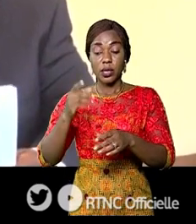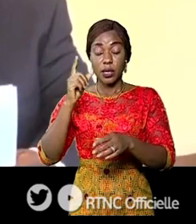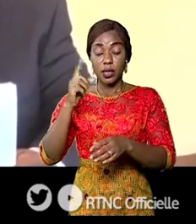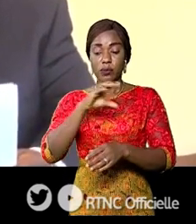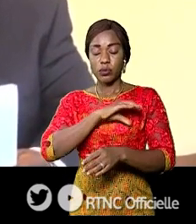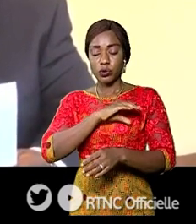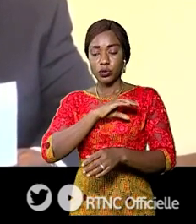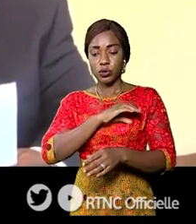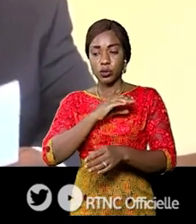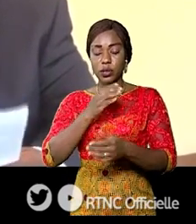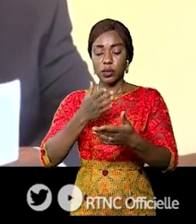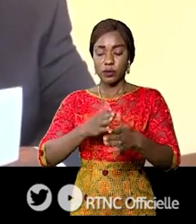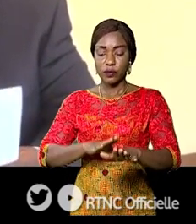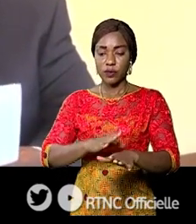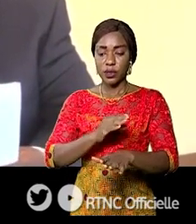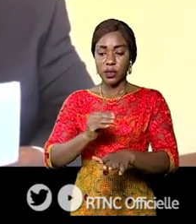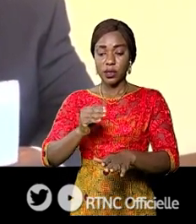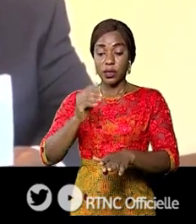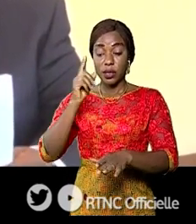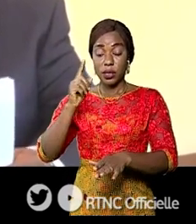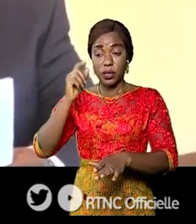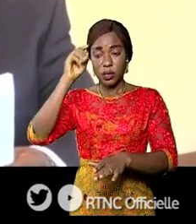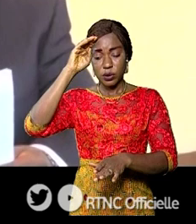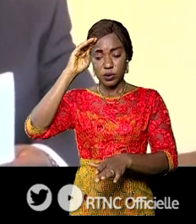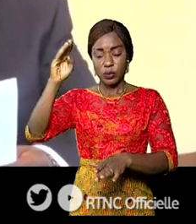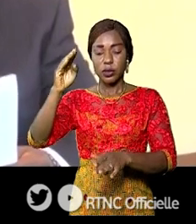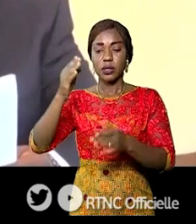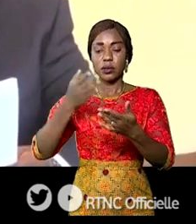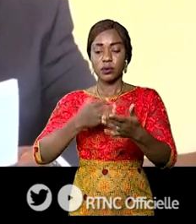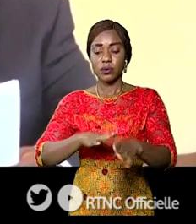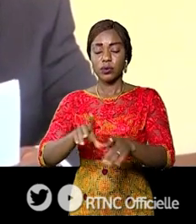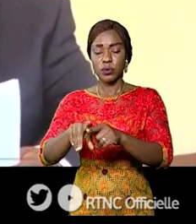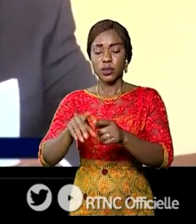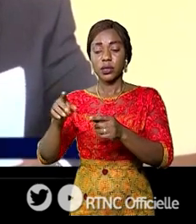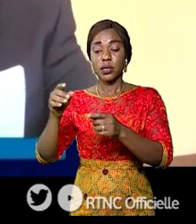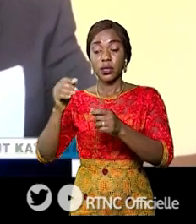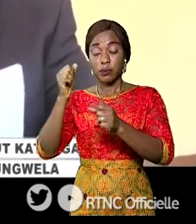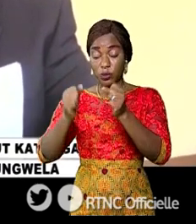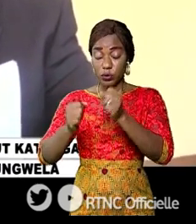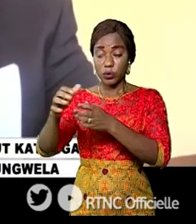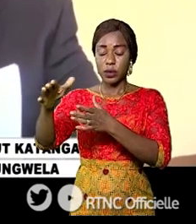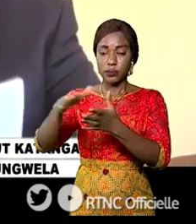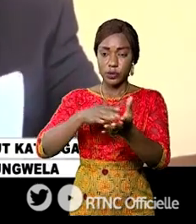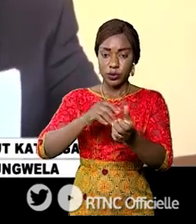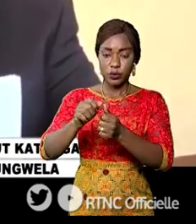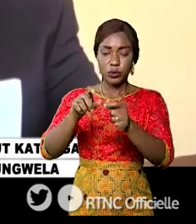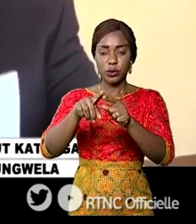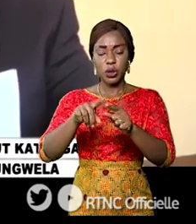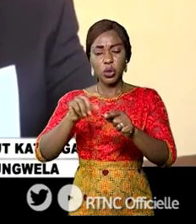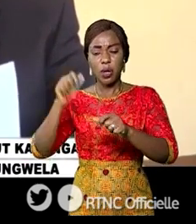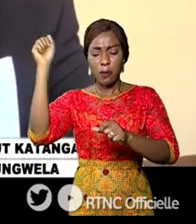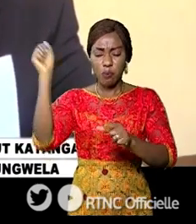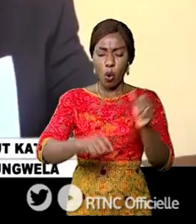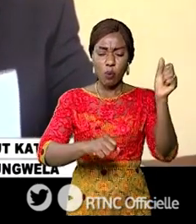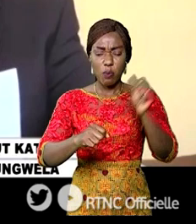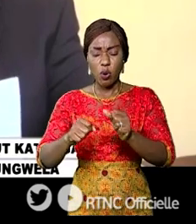phare de ces tués par balle. 7 blessés, 2 jeeps touchés par balle, une autre jeep saccagée